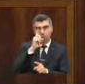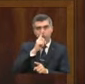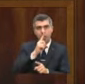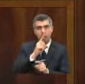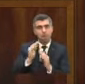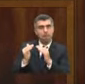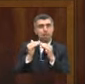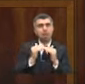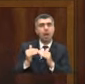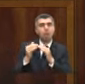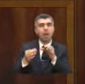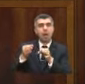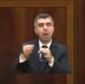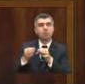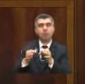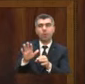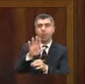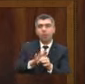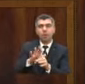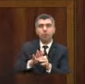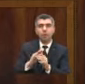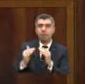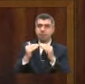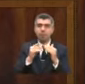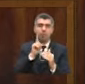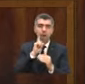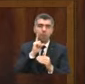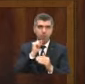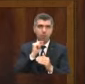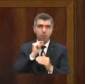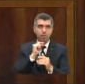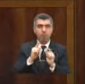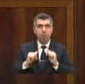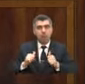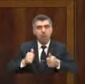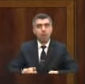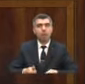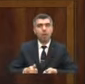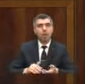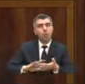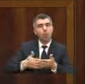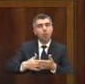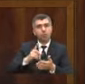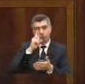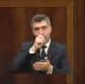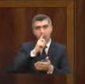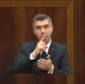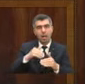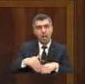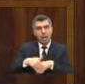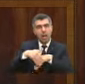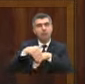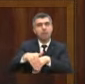العدالة الاجتماعية بين المواطنات والمواطنين، وإحنا معبئين جميعا باش نمشيو إلى الأمام في هذا